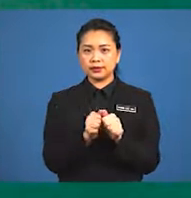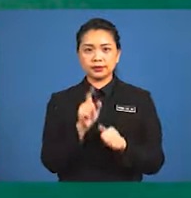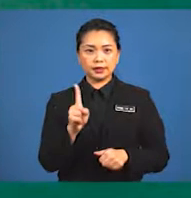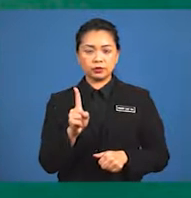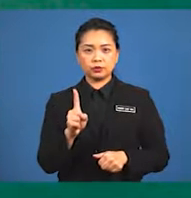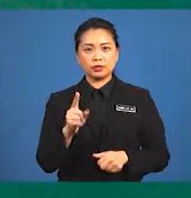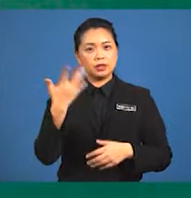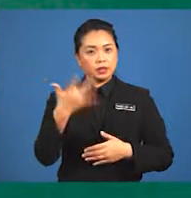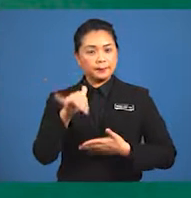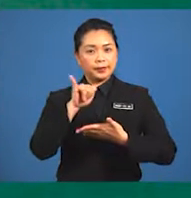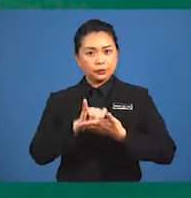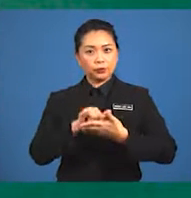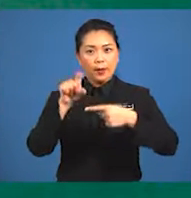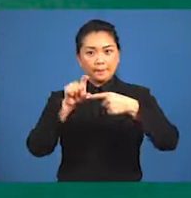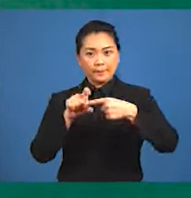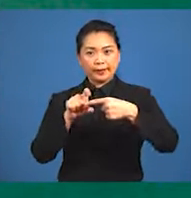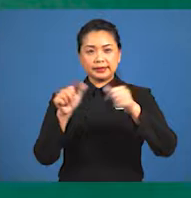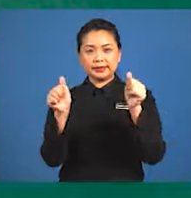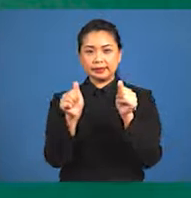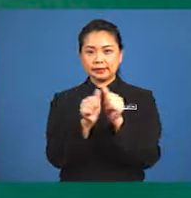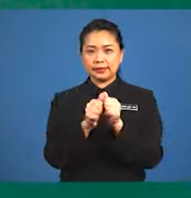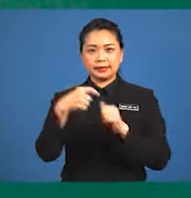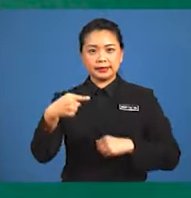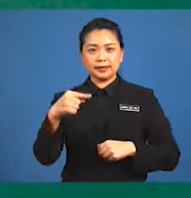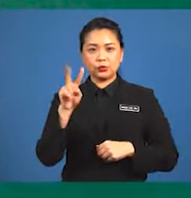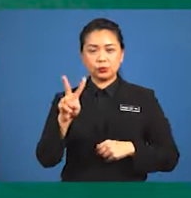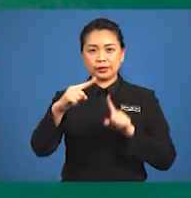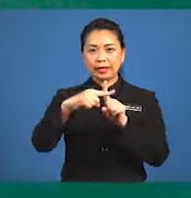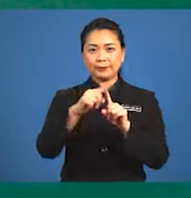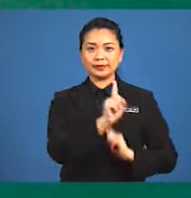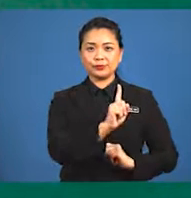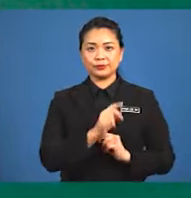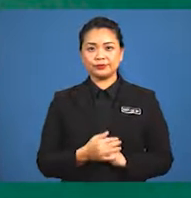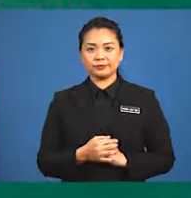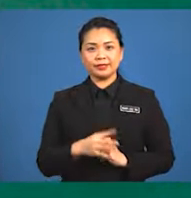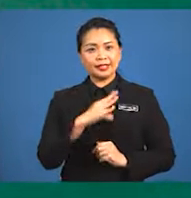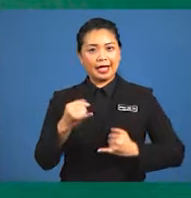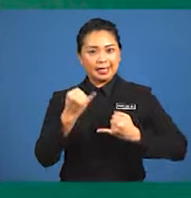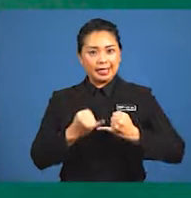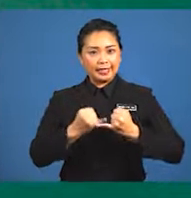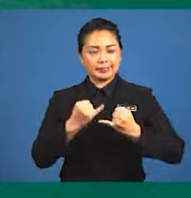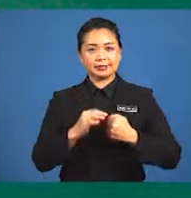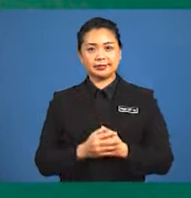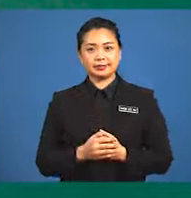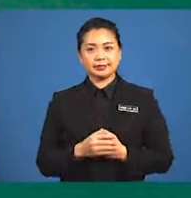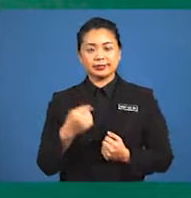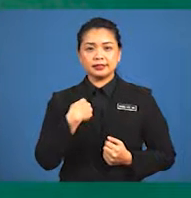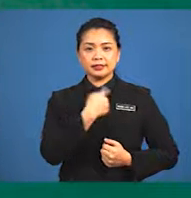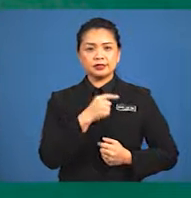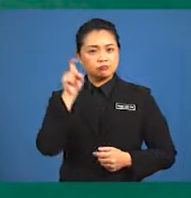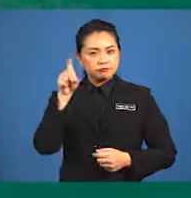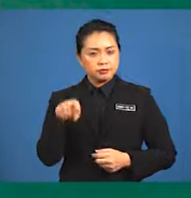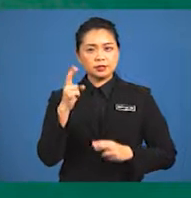seterusnya bahagikan dengan negatif 2 tambah 1. Dan akhir sekali, kita